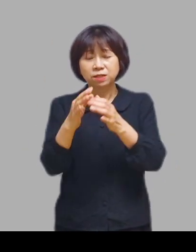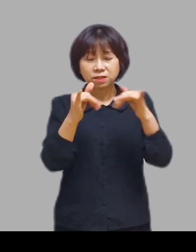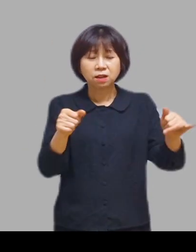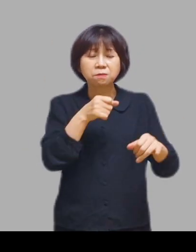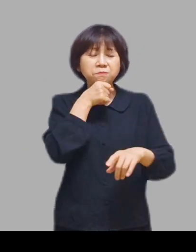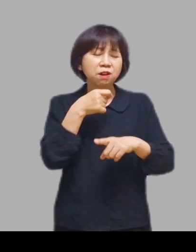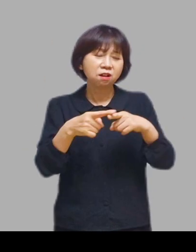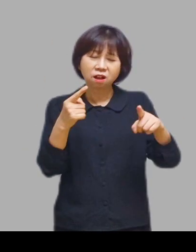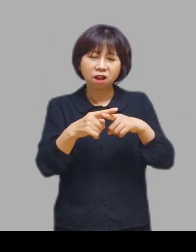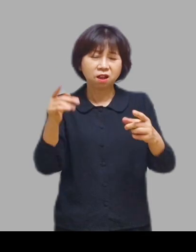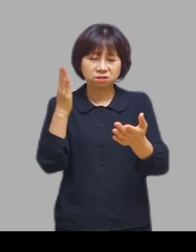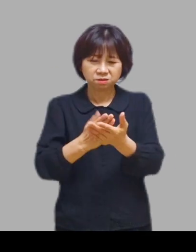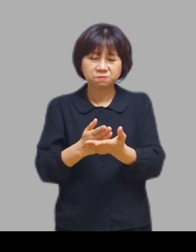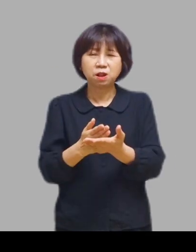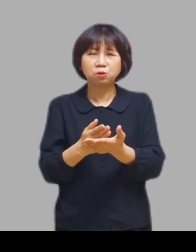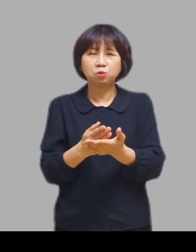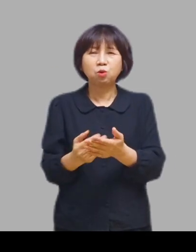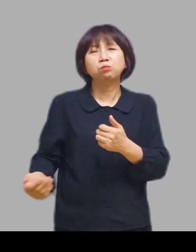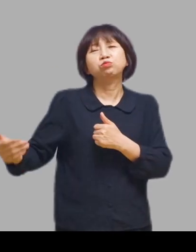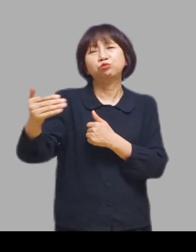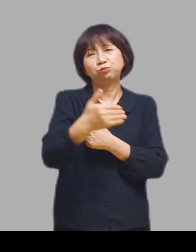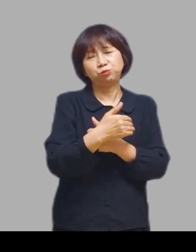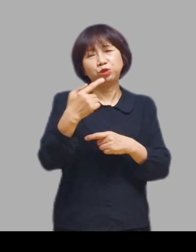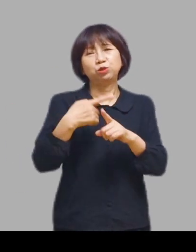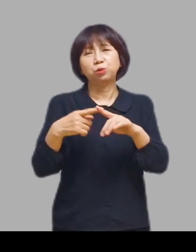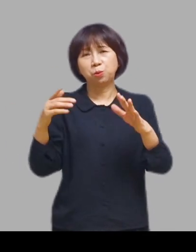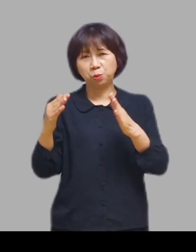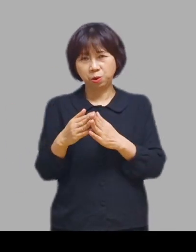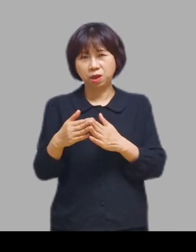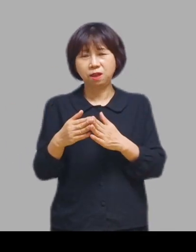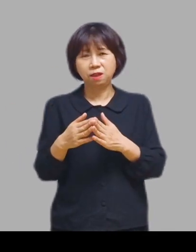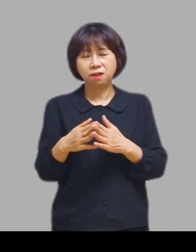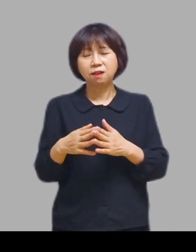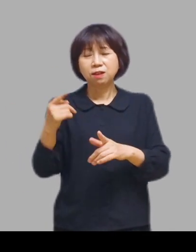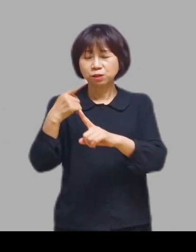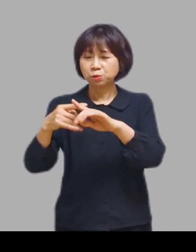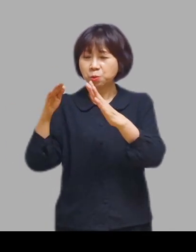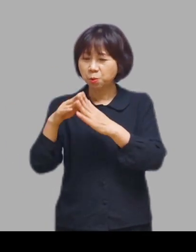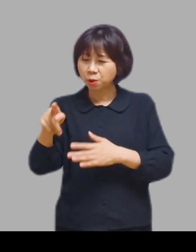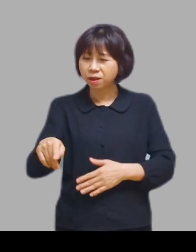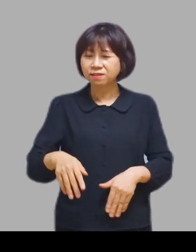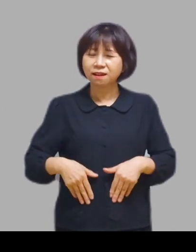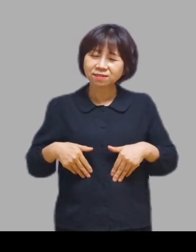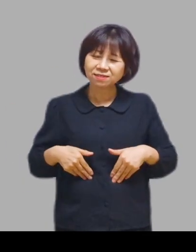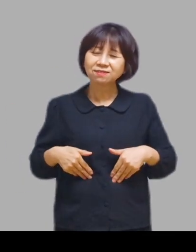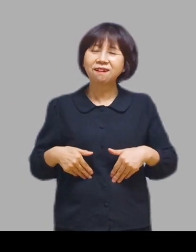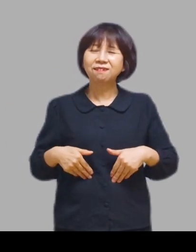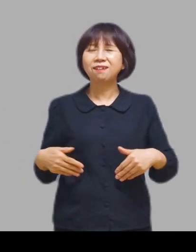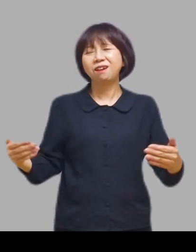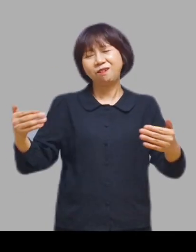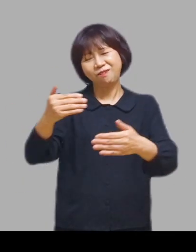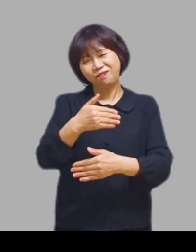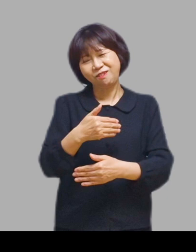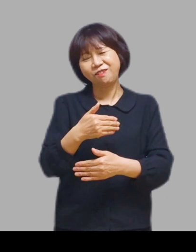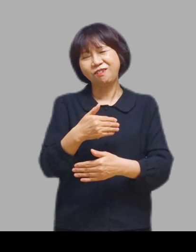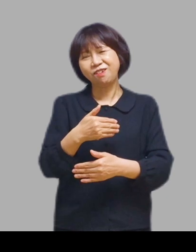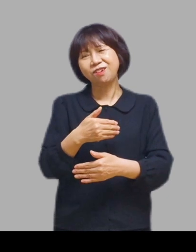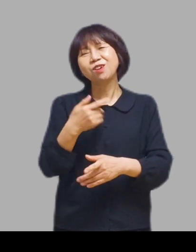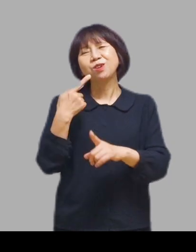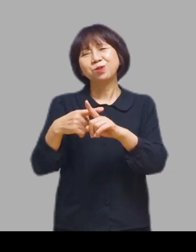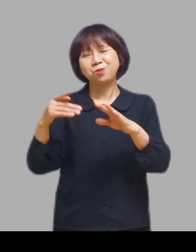사람을 품어주는 교회. 그래서 우리 교회를 찾는 분들이 야, 이 교회는 나를 따뜻하게 대해주는 사람들이 많네.